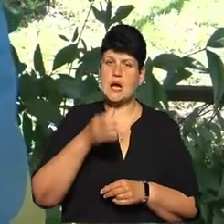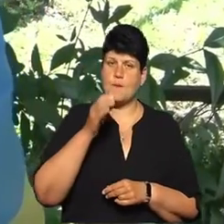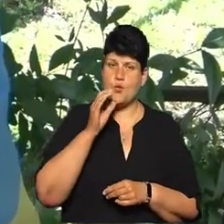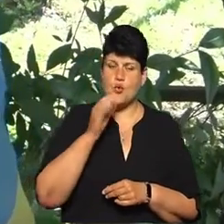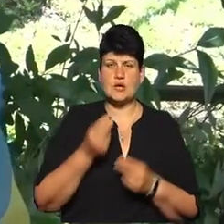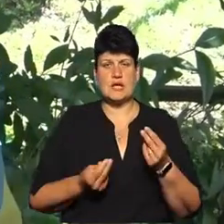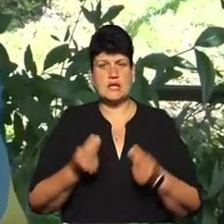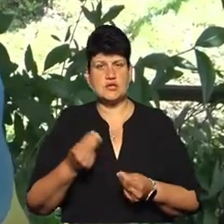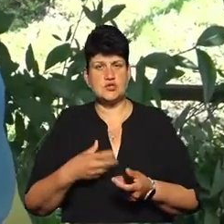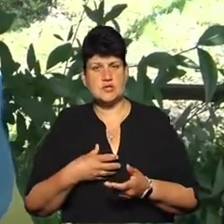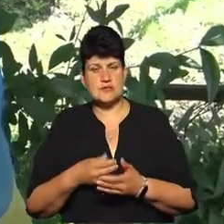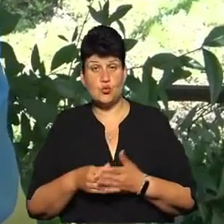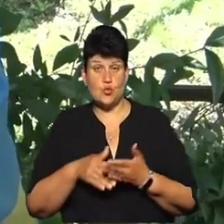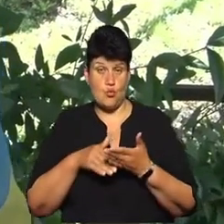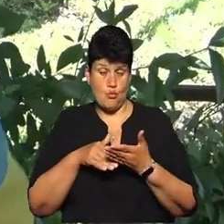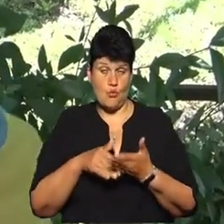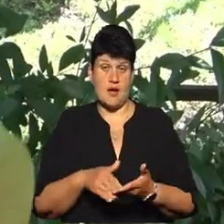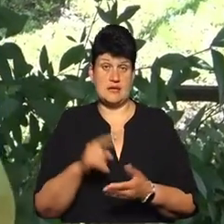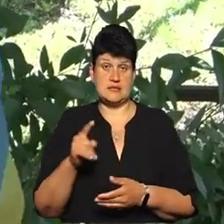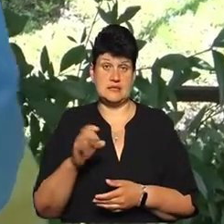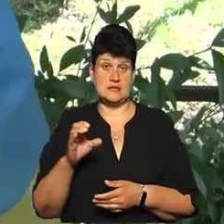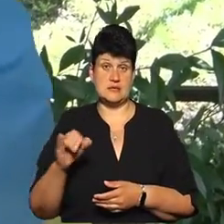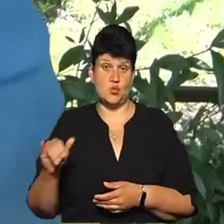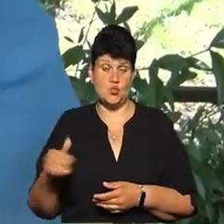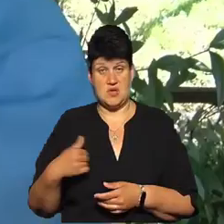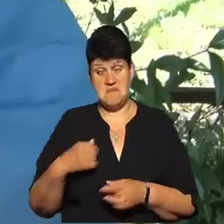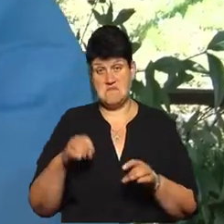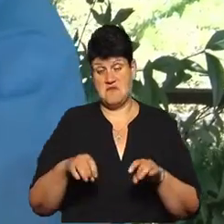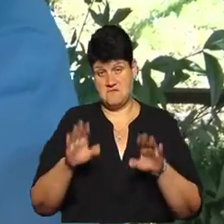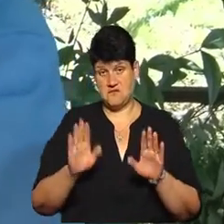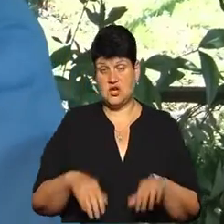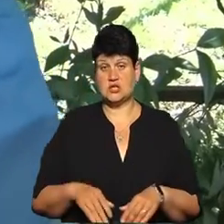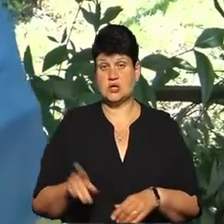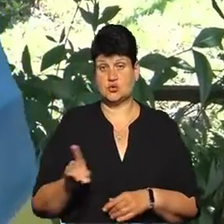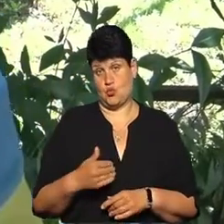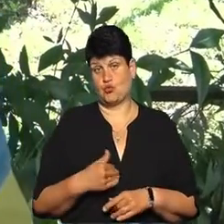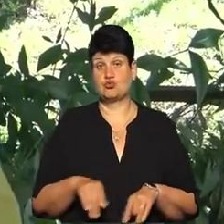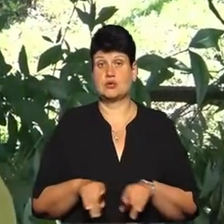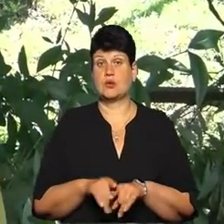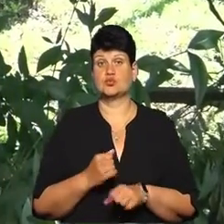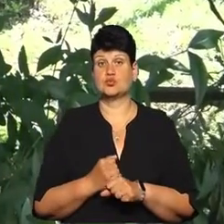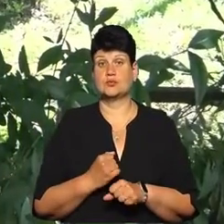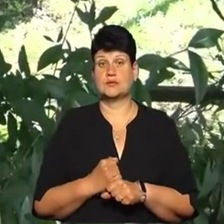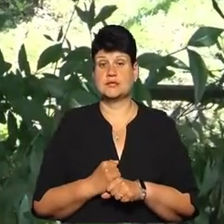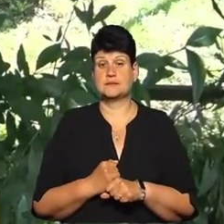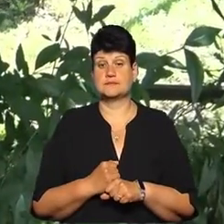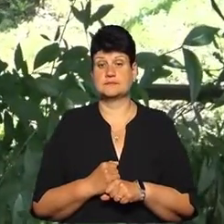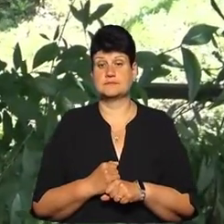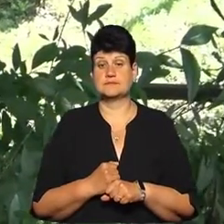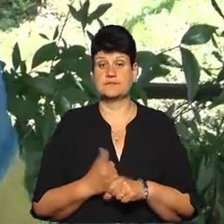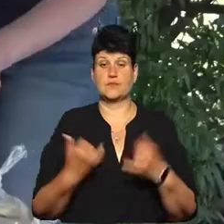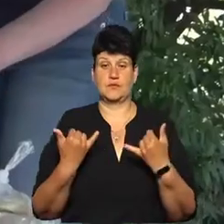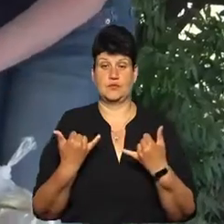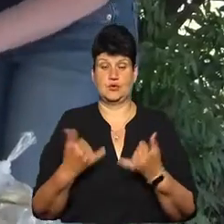іграшки свої і допомагають так ЗСУ. Я так вирішила, що хочу так само зробити, і ось сьогодні ми